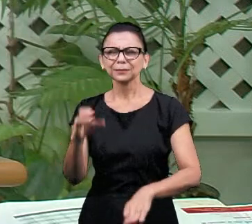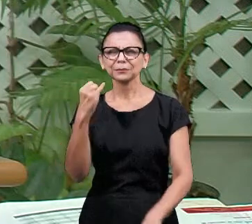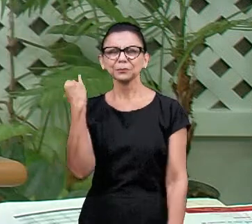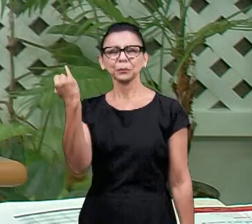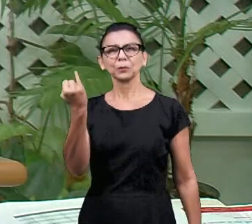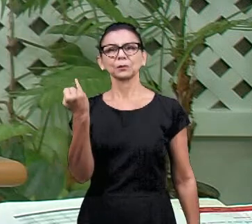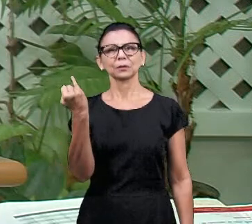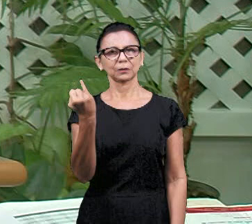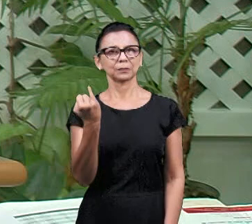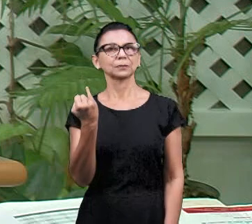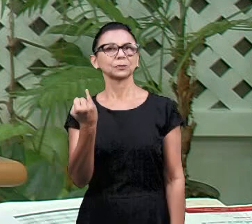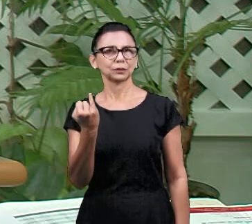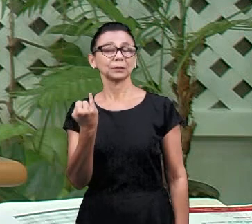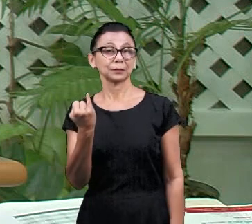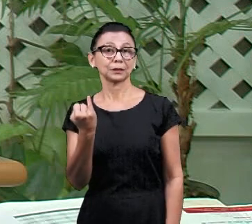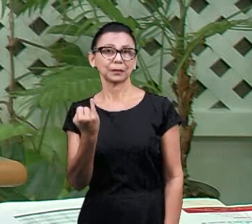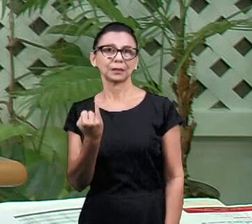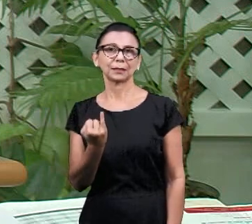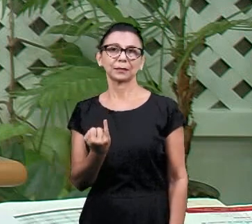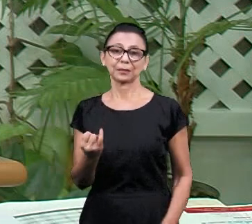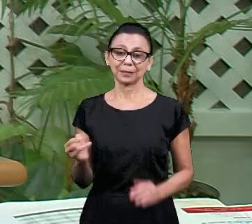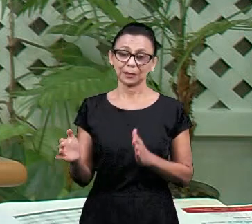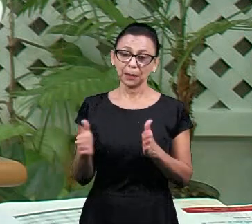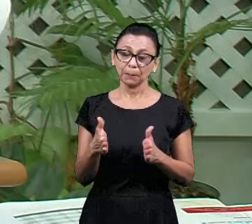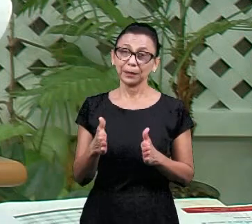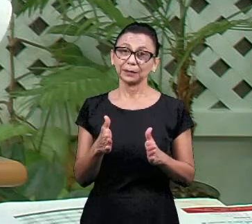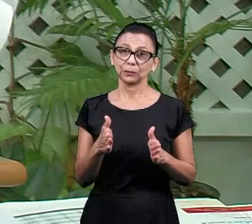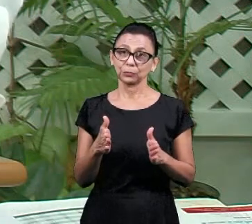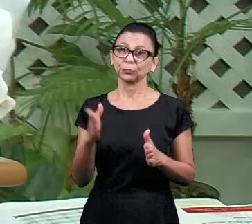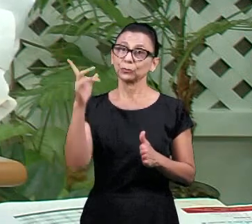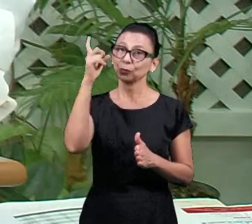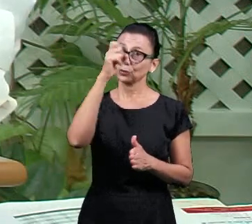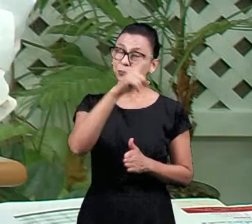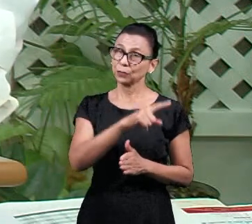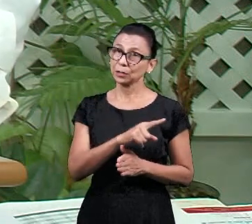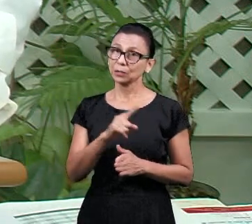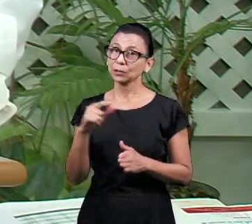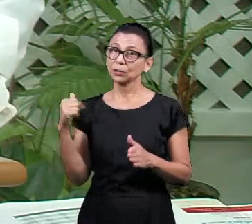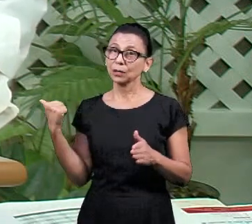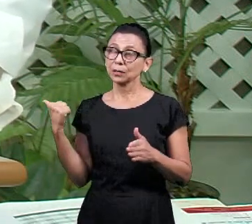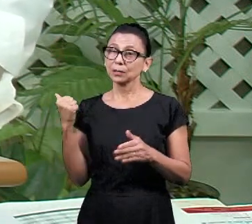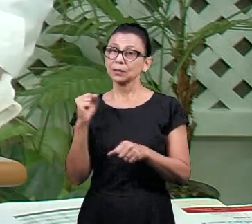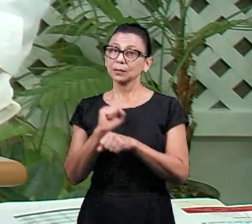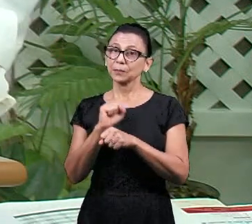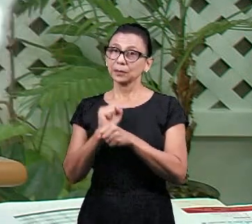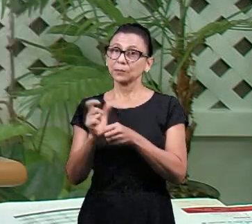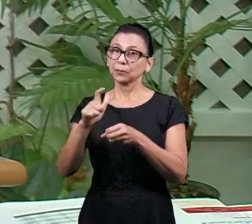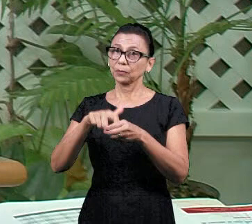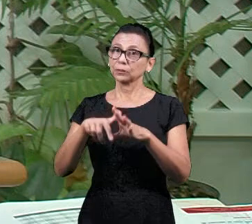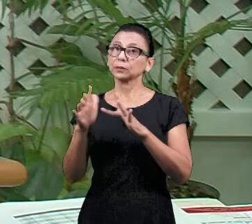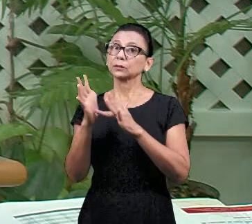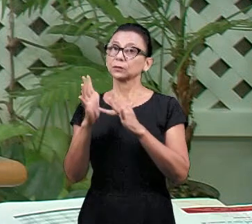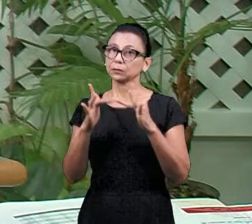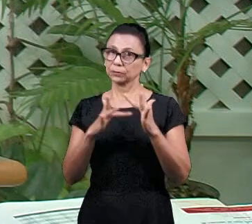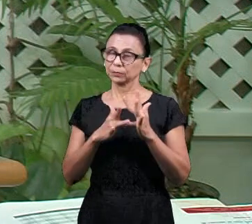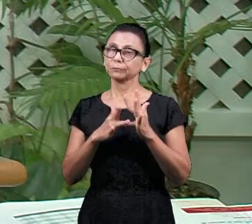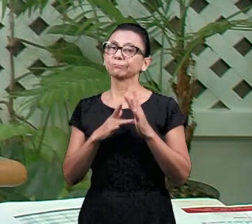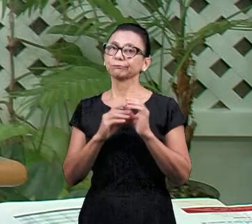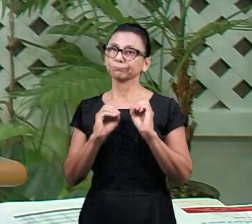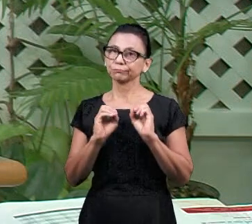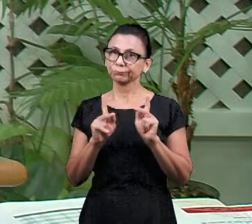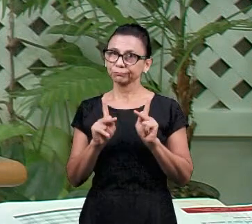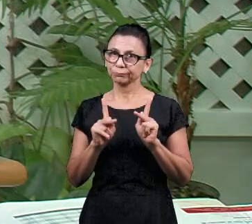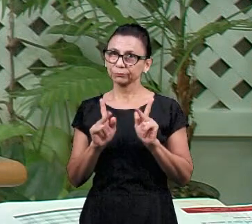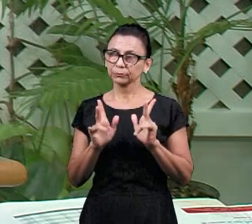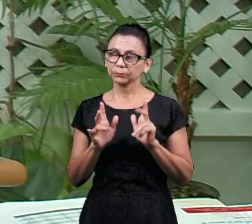nécessaire, pour être vécu dans ce temps quand nous attendons le retour glorieux de notre Seigneur Jésus.